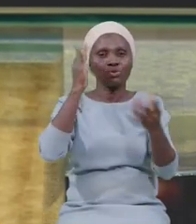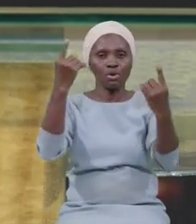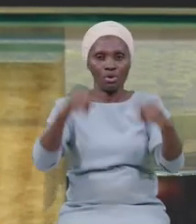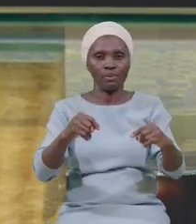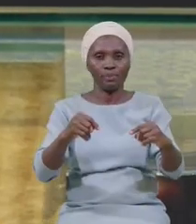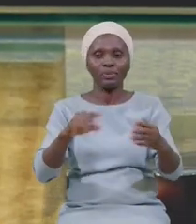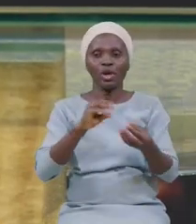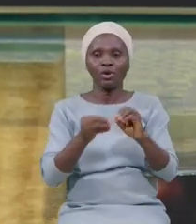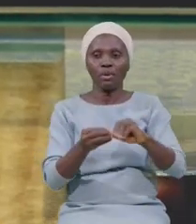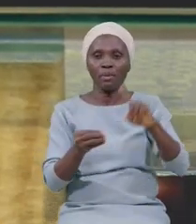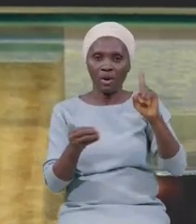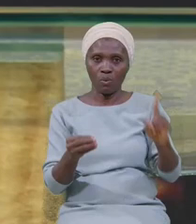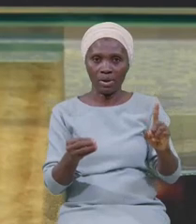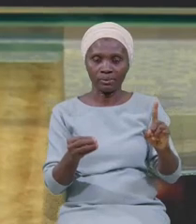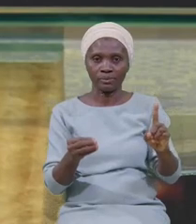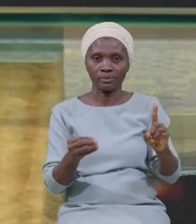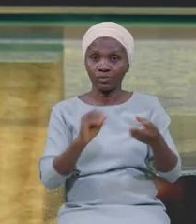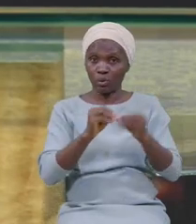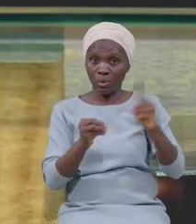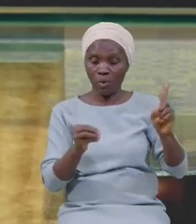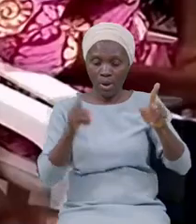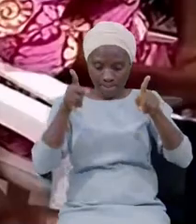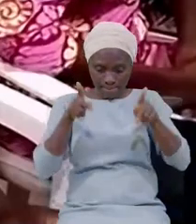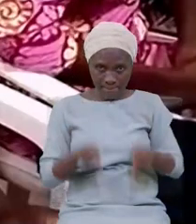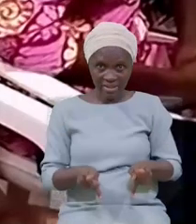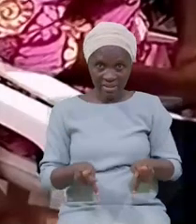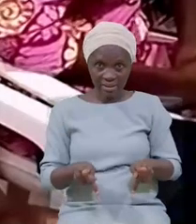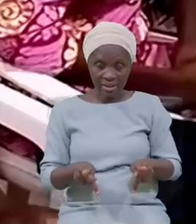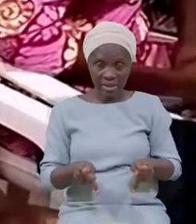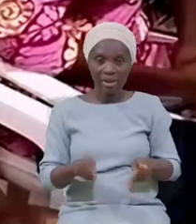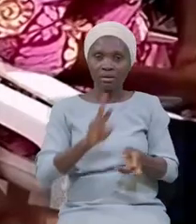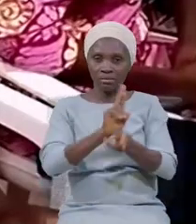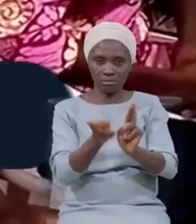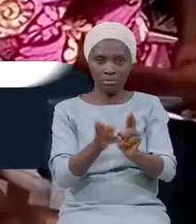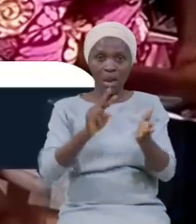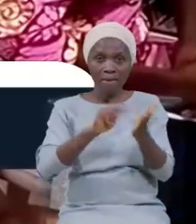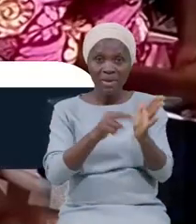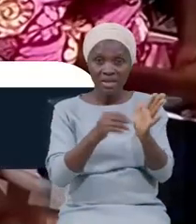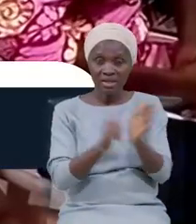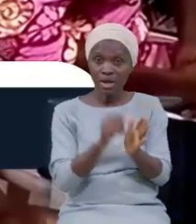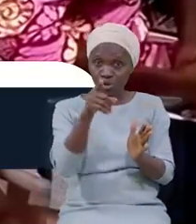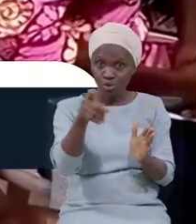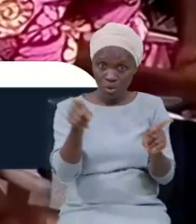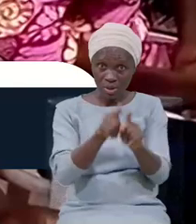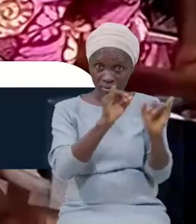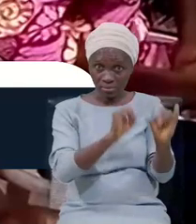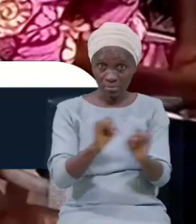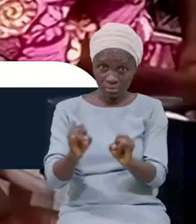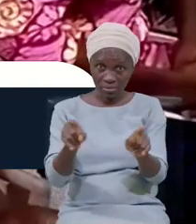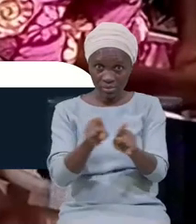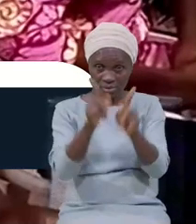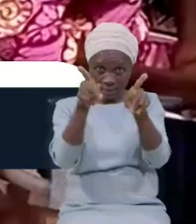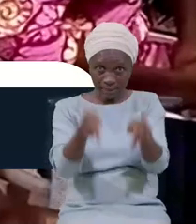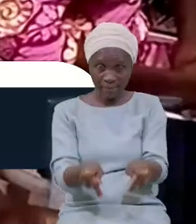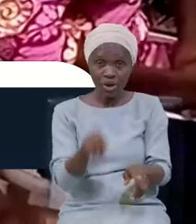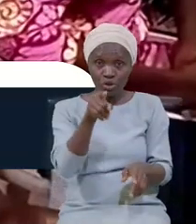1, la repentance personnelle. Cela veut dire que vous, en tant qu'individu, vous allez vouloir que Dieu apporte la